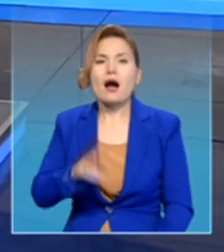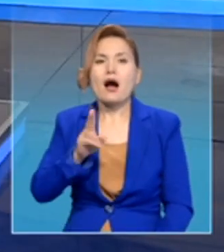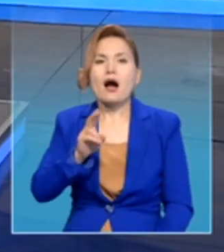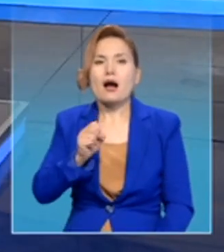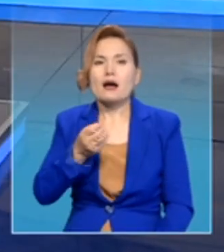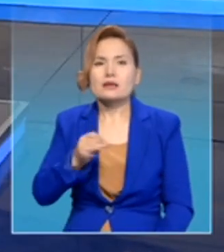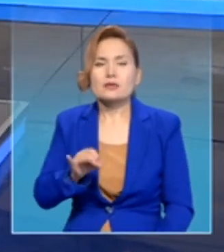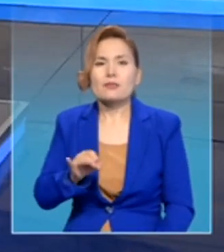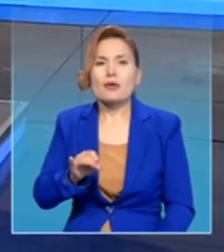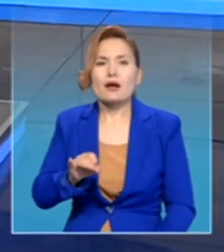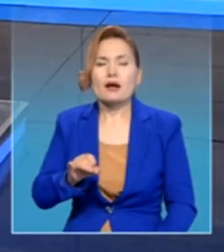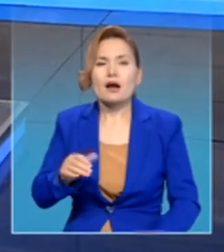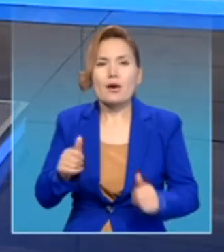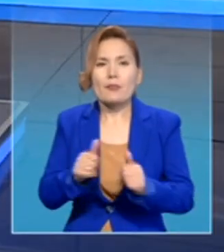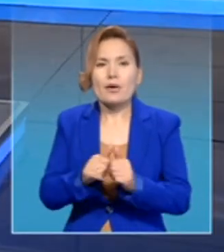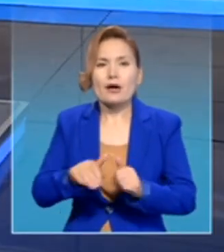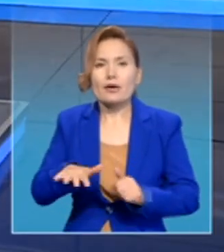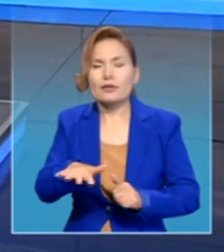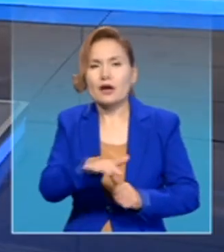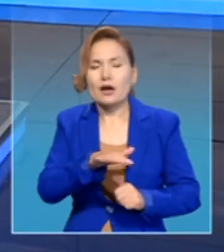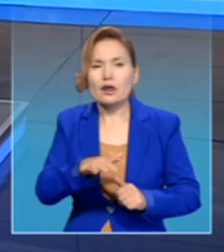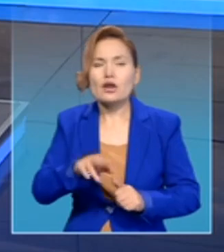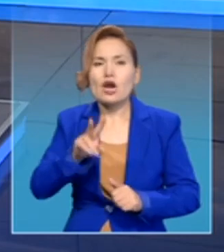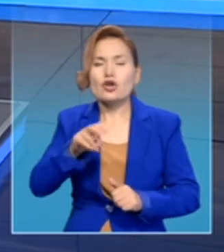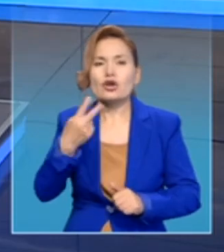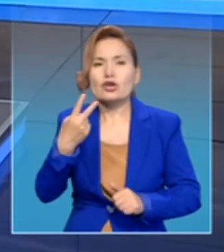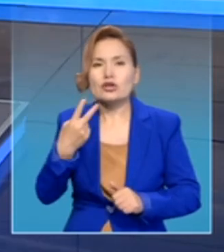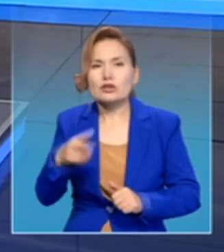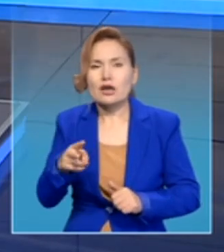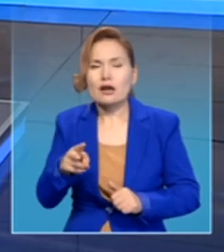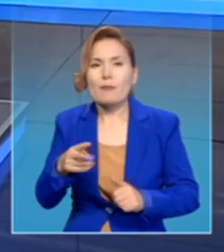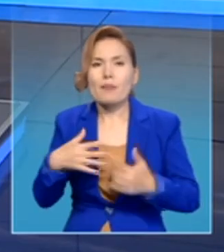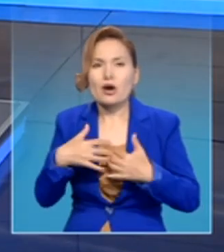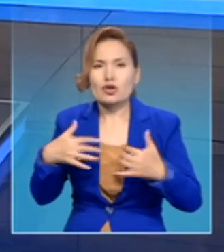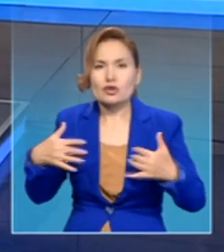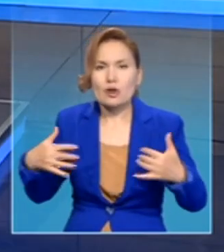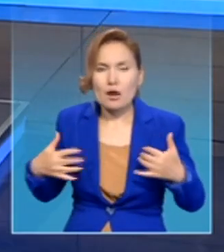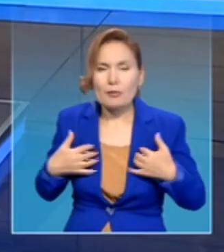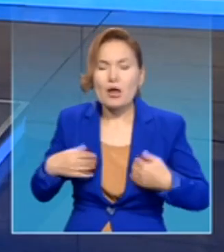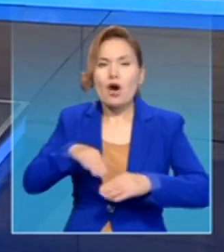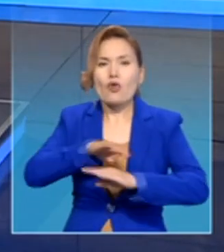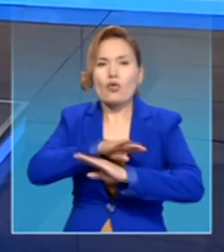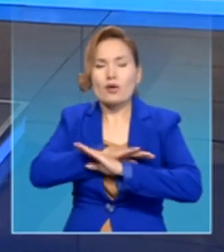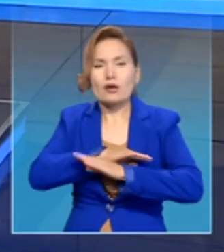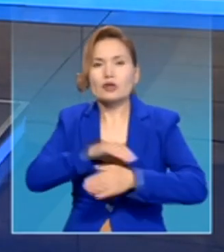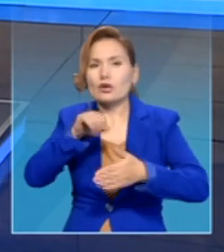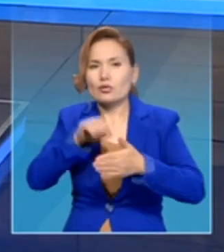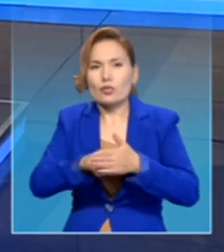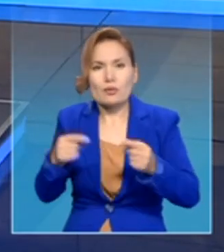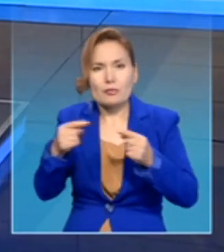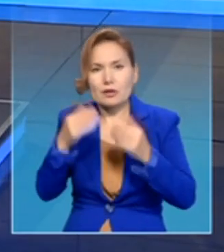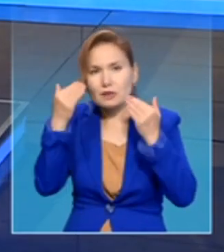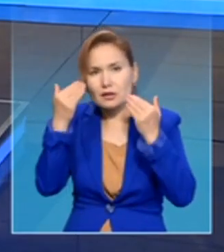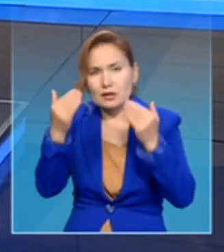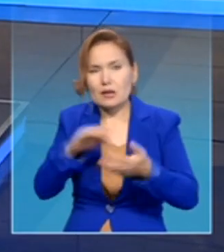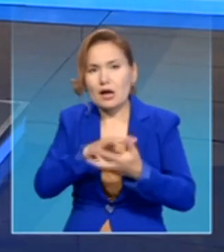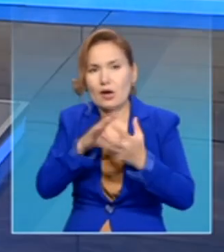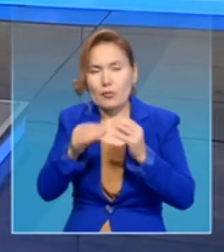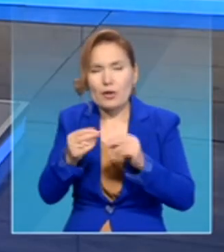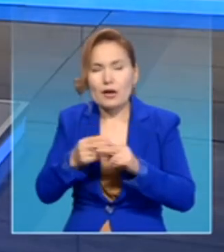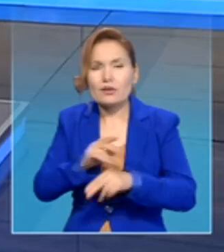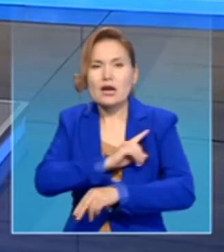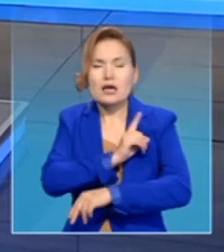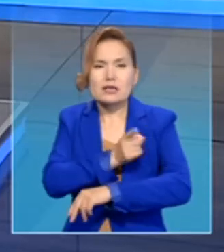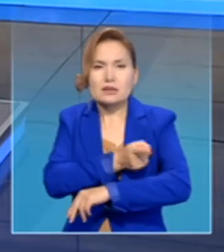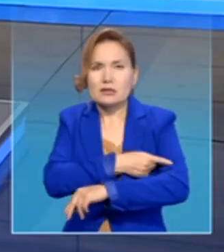Каспи жағалауынан табылған 220 итбалықтың нақты неден өлгенін анықтау мүмкін болмады. Өткен өлекселері жидіп кеткендіктен тесті